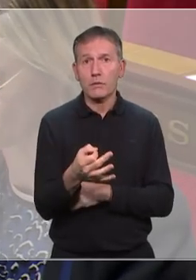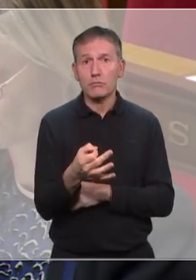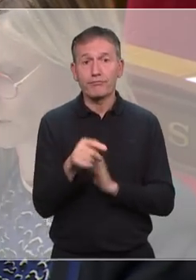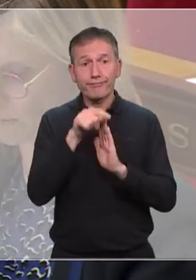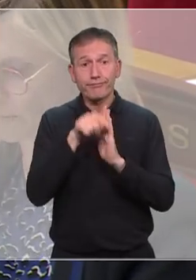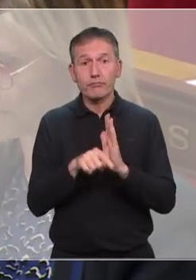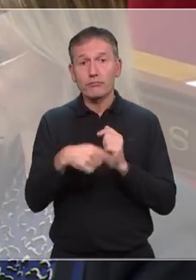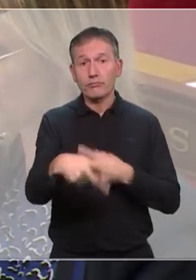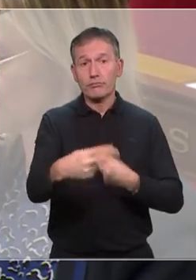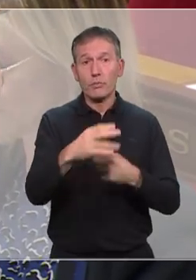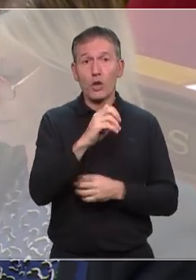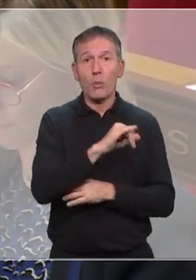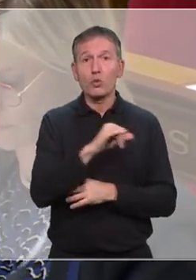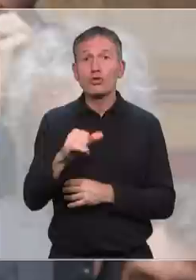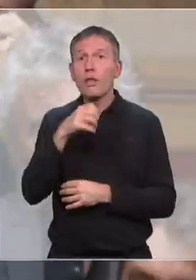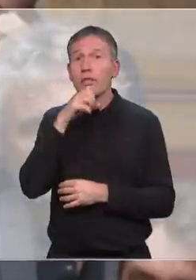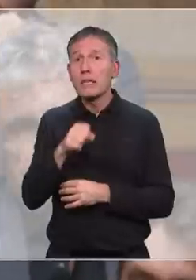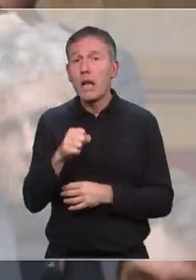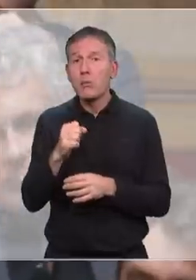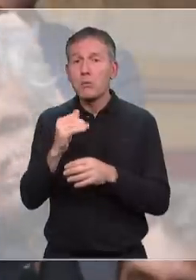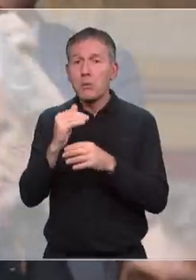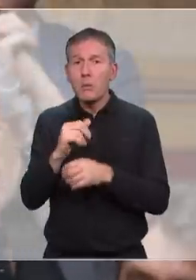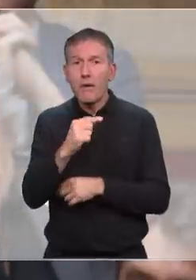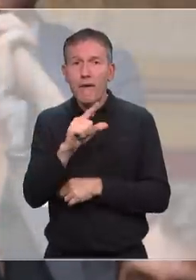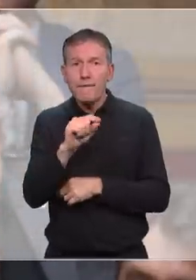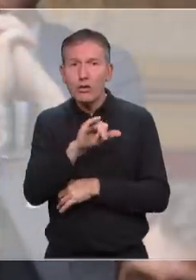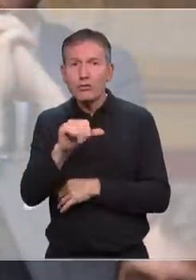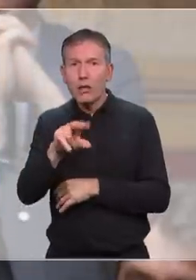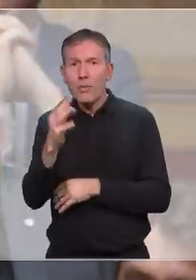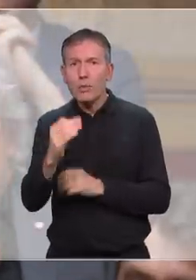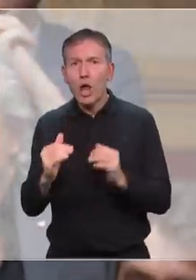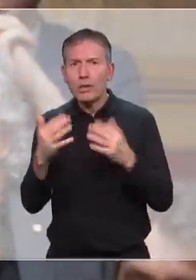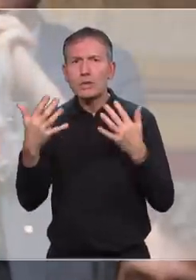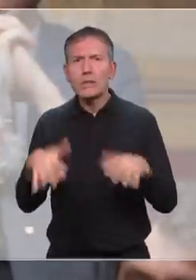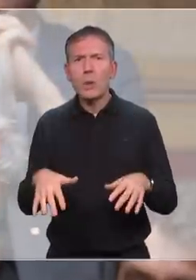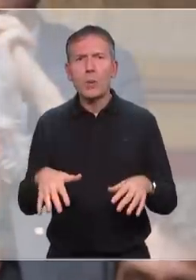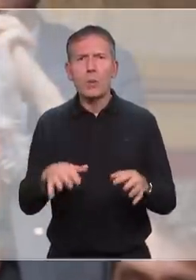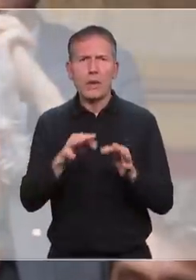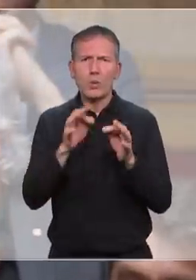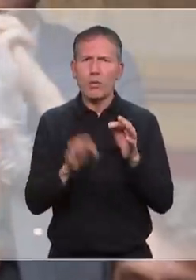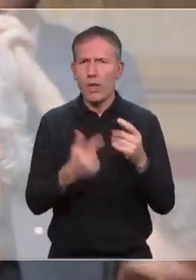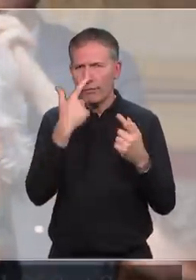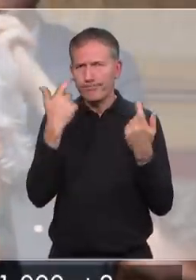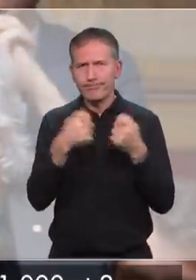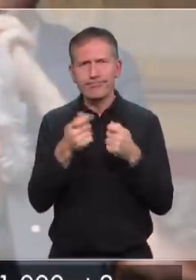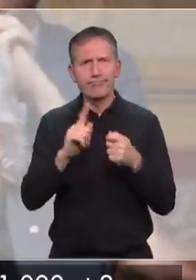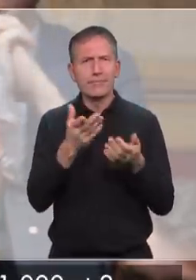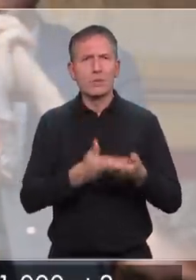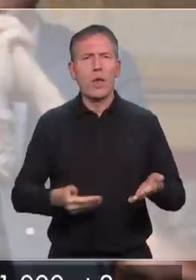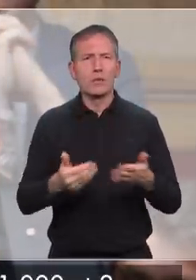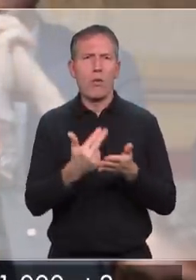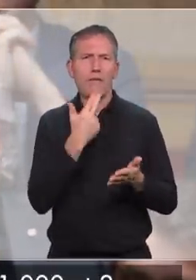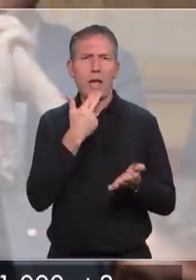pour la période d'octobre à décembre ne couvriront ainsi que 20 à 30% de l'augmentation. Elles sont donc inadaptées et